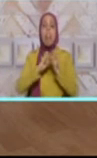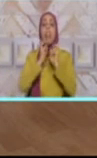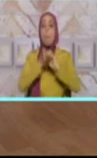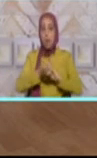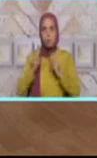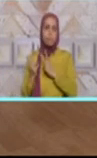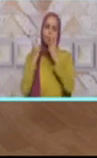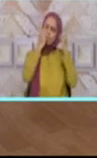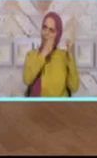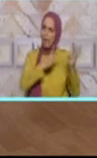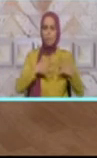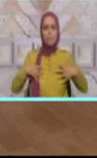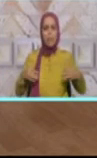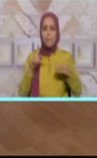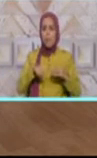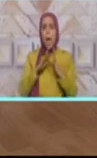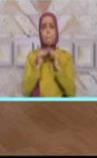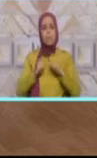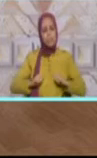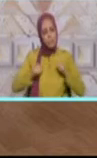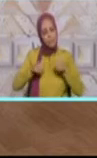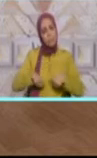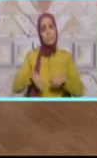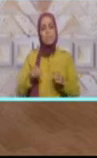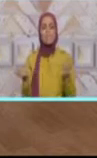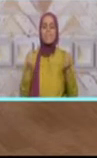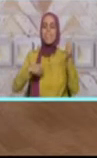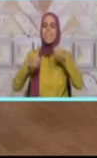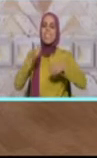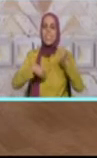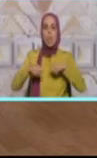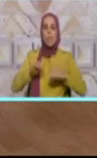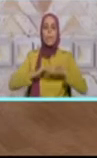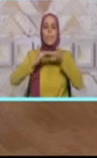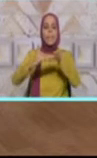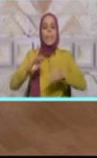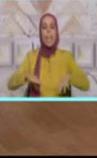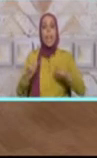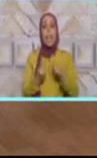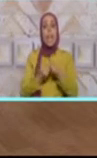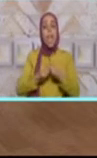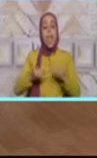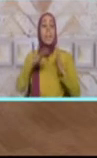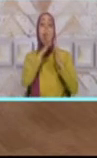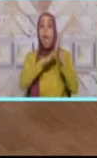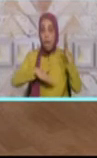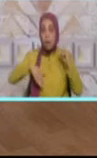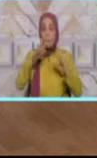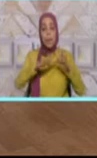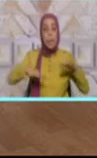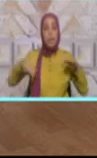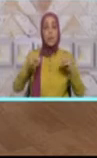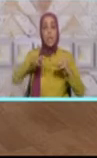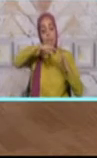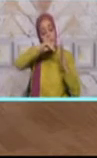بيعد حلم الحقيقة بتسعى مصر من خلاله إلى توطين صناعات بتحتاج إلى مخرجات هذه الرمال وتوفير